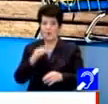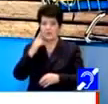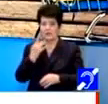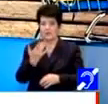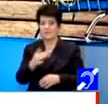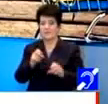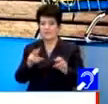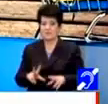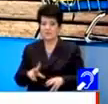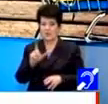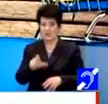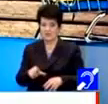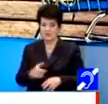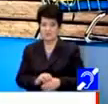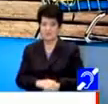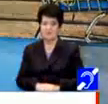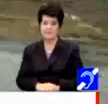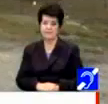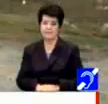câțiva specialiști din primăria Turda.